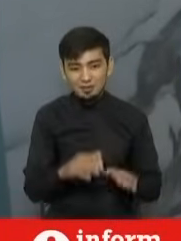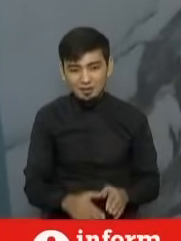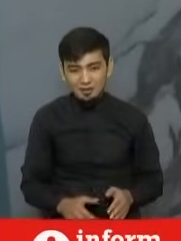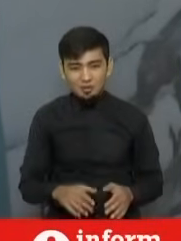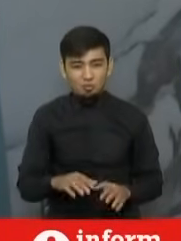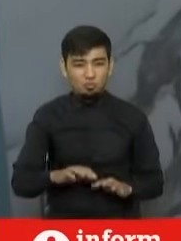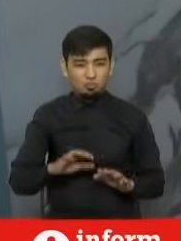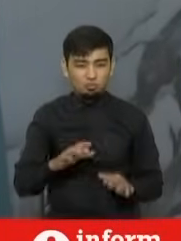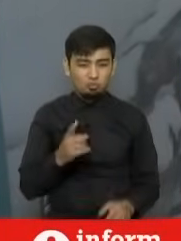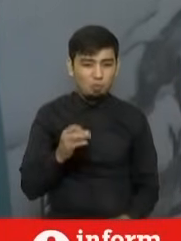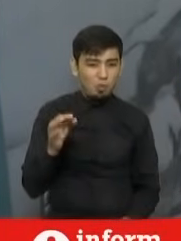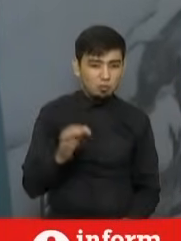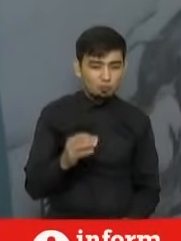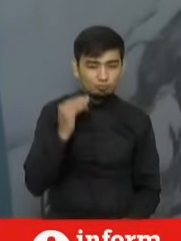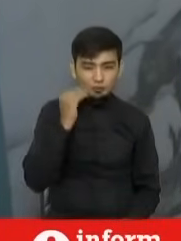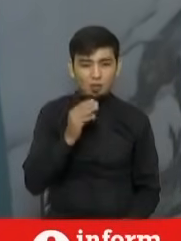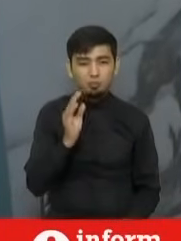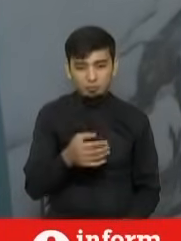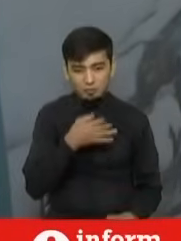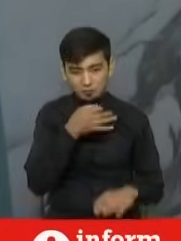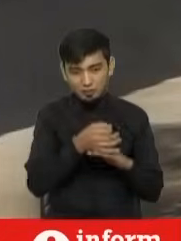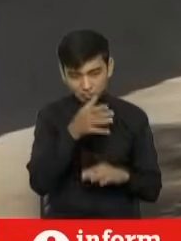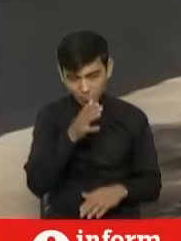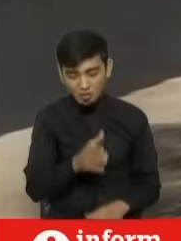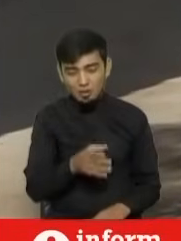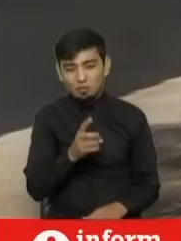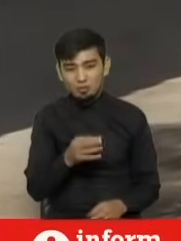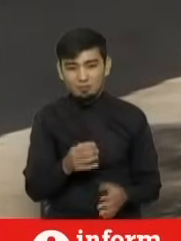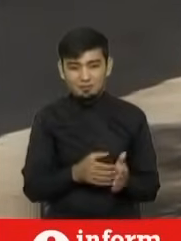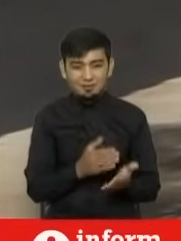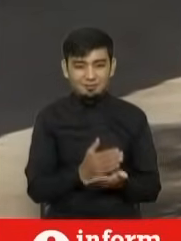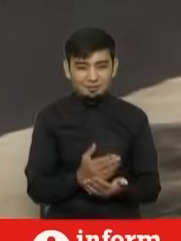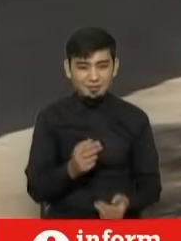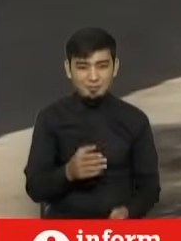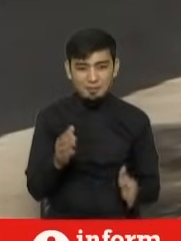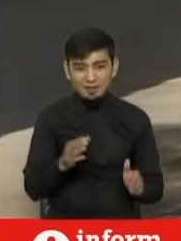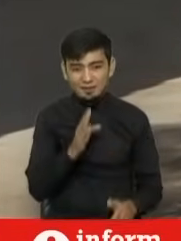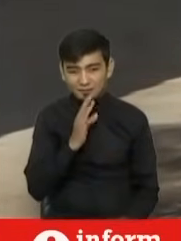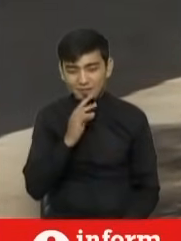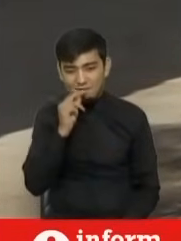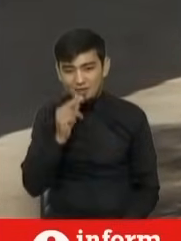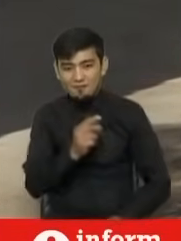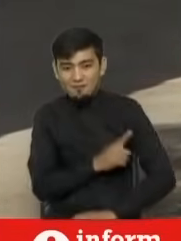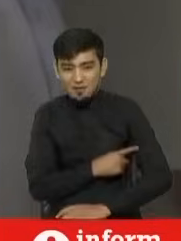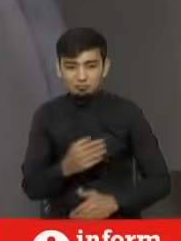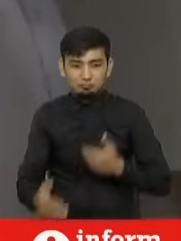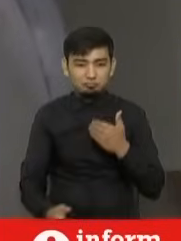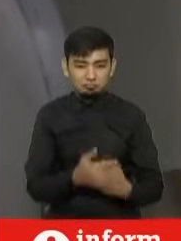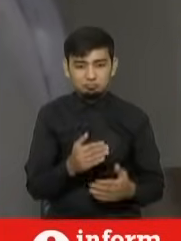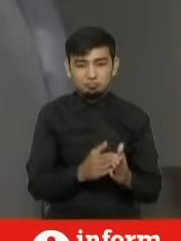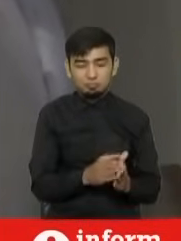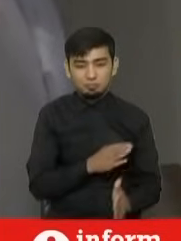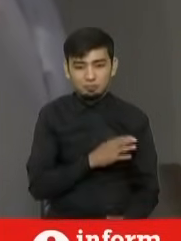барлығы 100% зор болады деп айта алмаймын, кемшіліктер бар. Бірақ ата-анасы өрімдей қыздың өліміне кінәлі дәрігер жазаланса екен деп